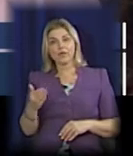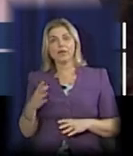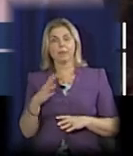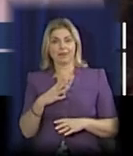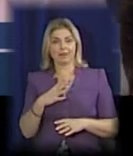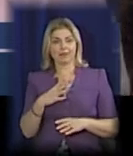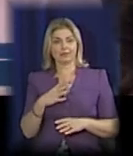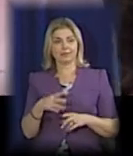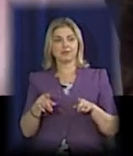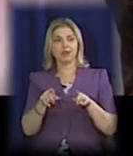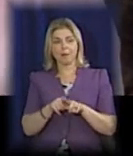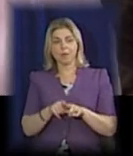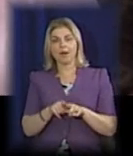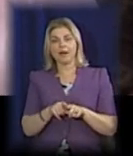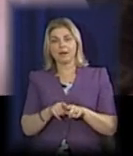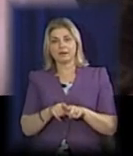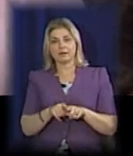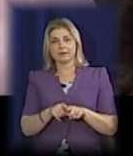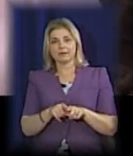на такому ритмічному